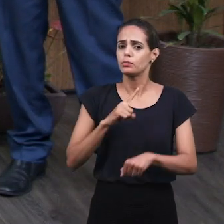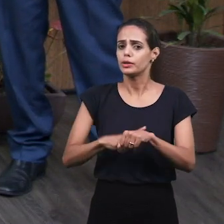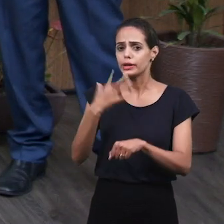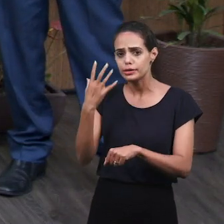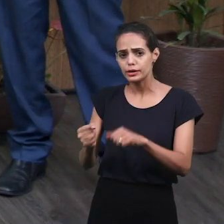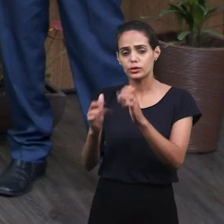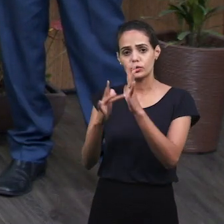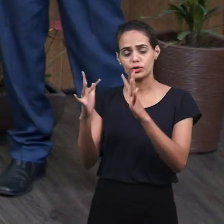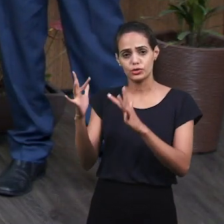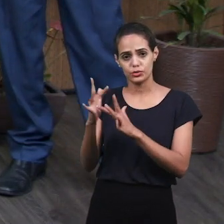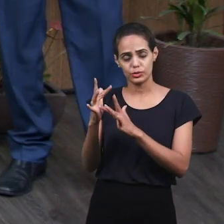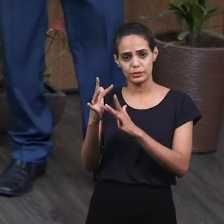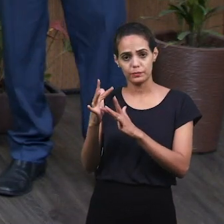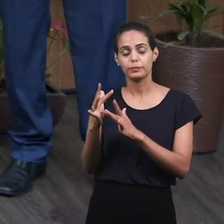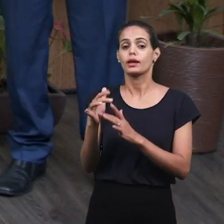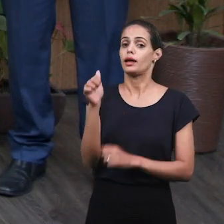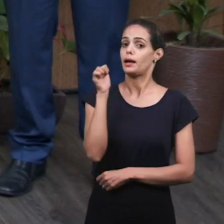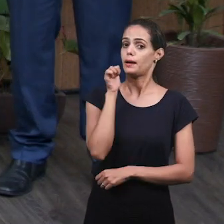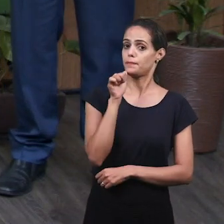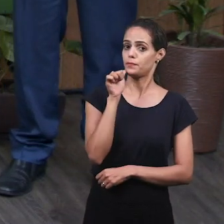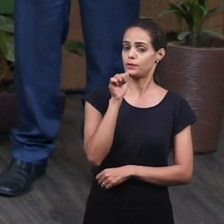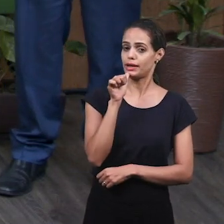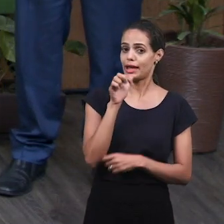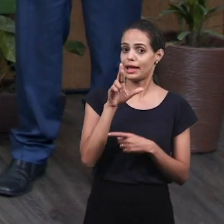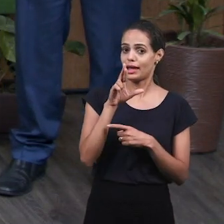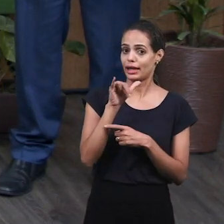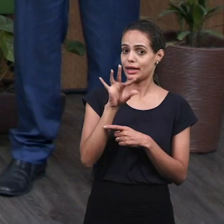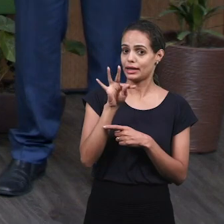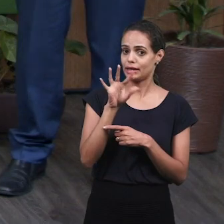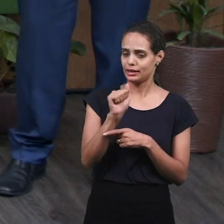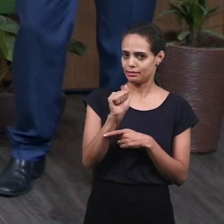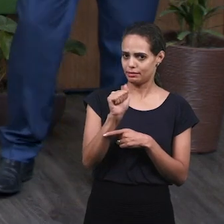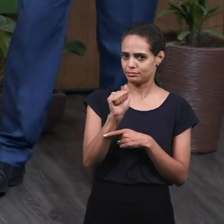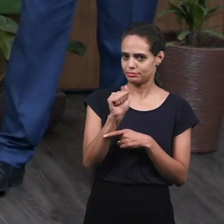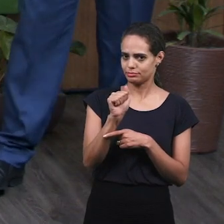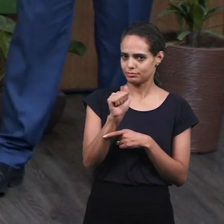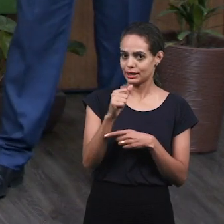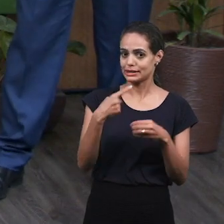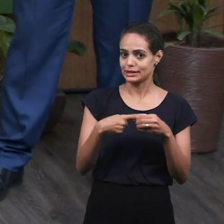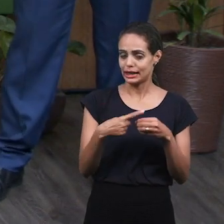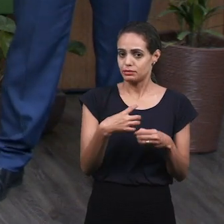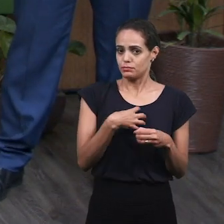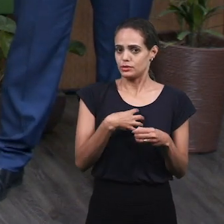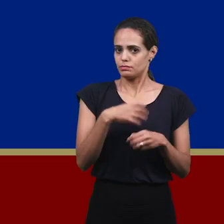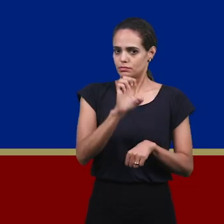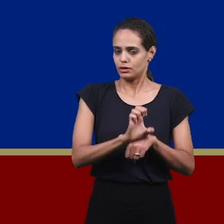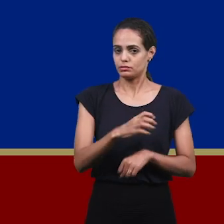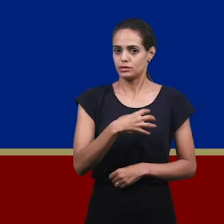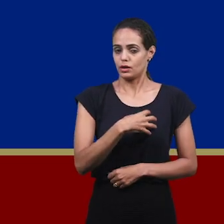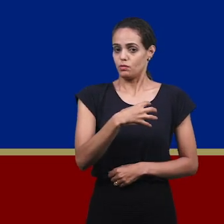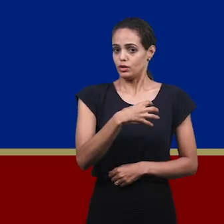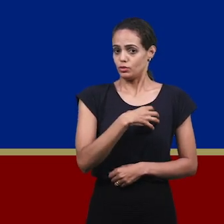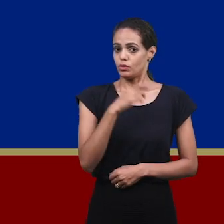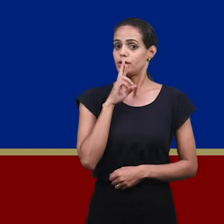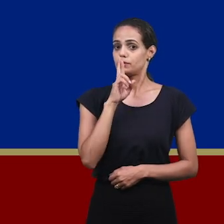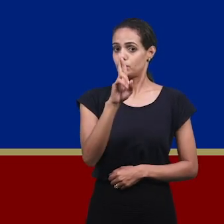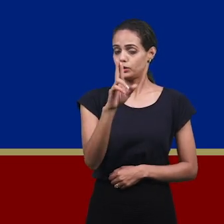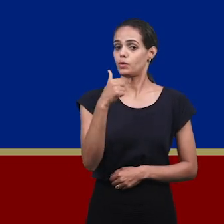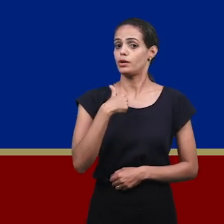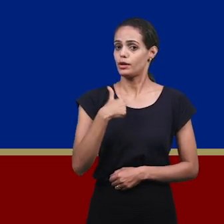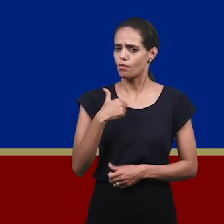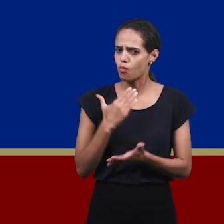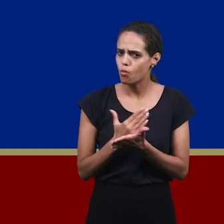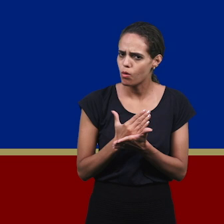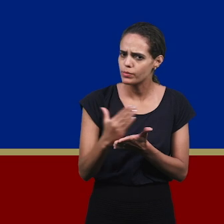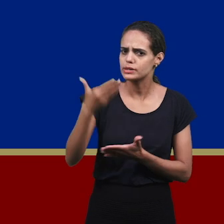Moura Passos, do Bahia, la capitale, Salvador, nous a répondu. J'ai marché dans la lumière et vivre